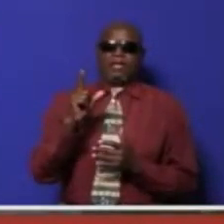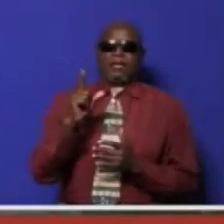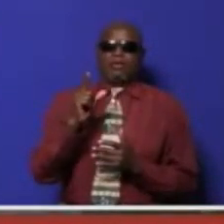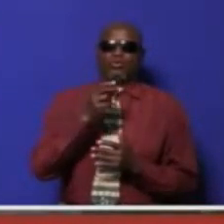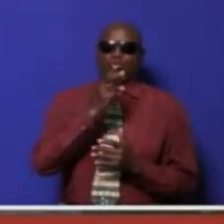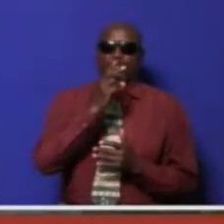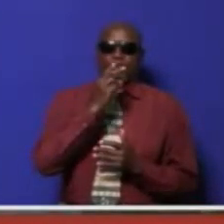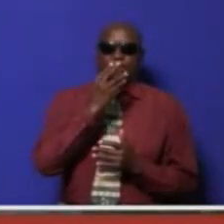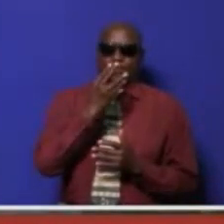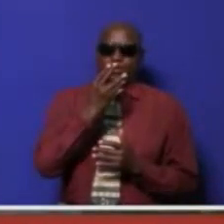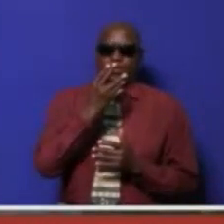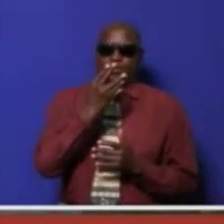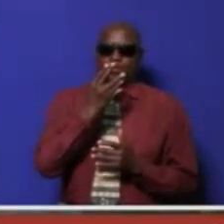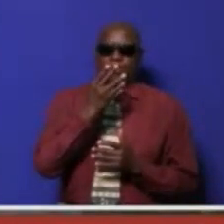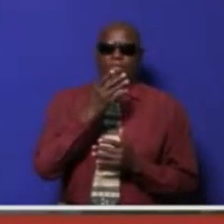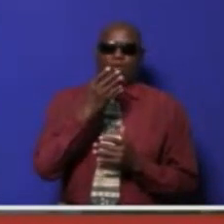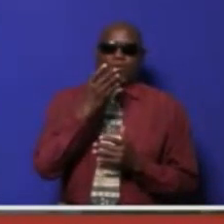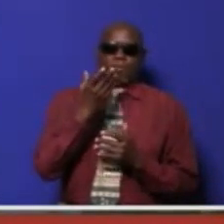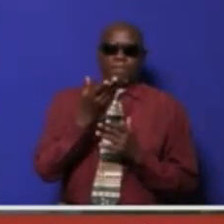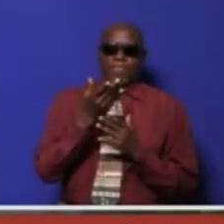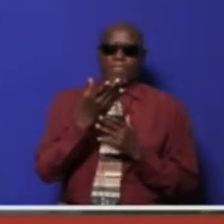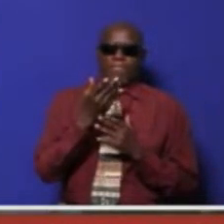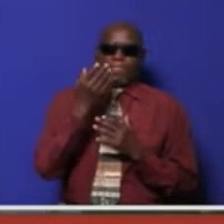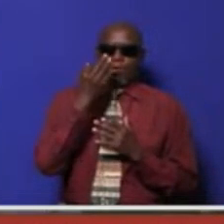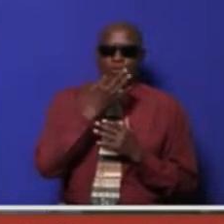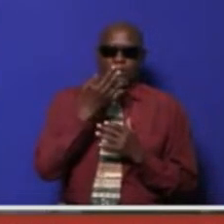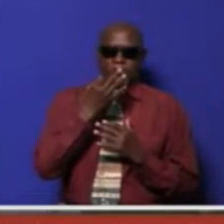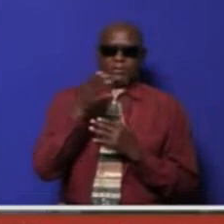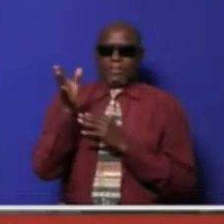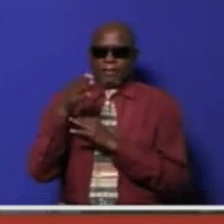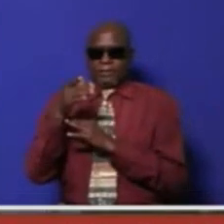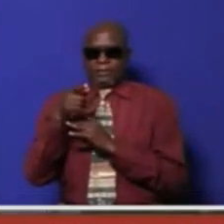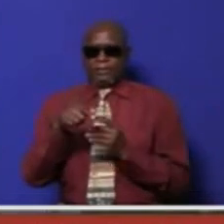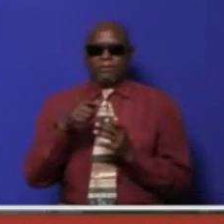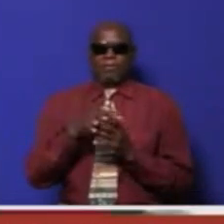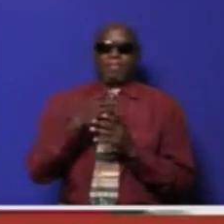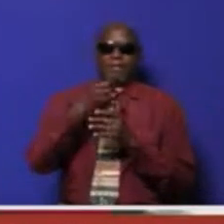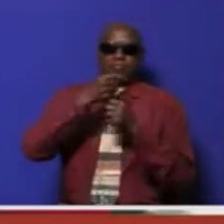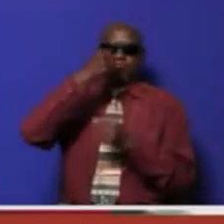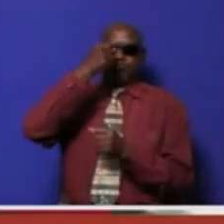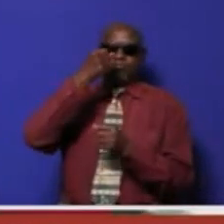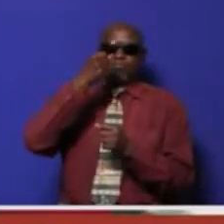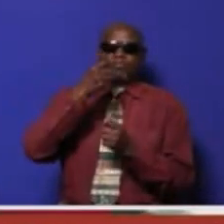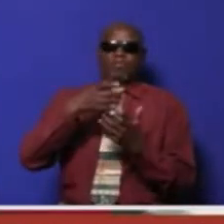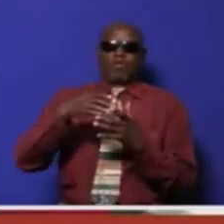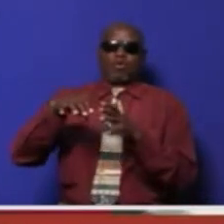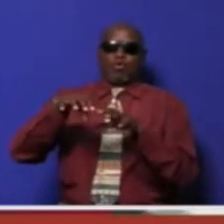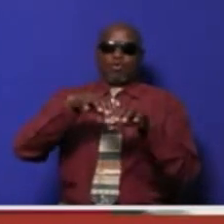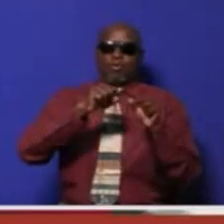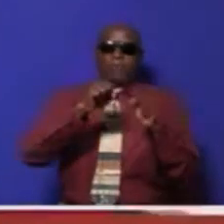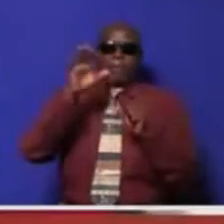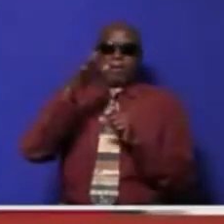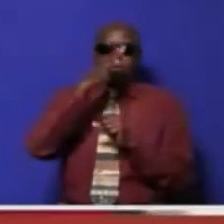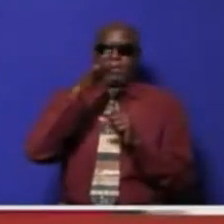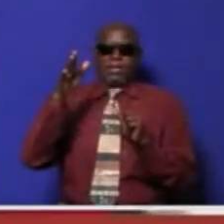2024-2025 Jumatano na Alhamisi wiki hii. Mamia wa Kenya chini ya mwavuli wa Occupy Parliament wamejitokeza